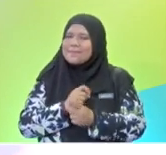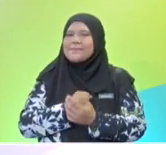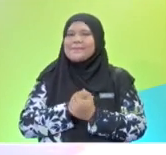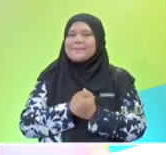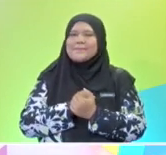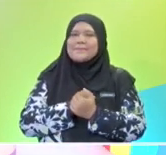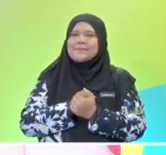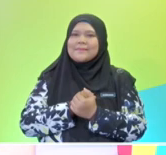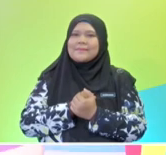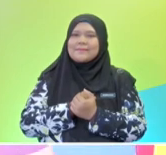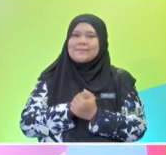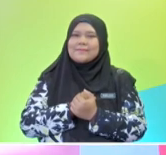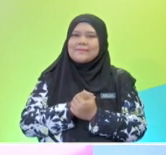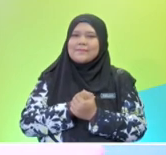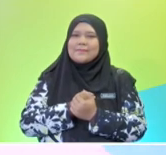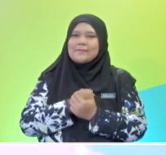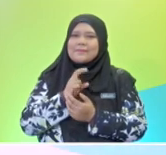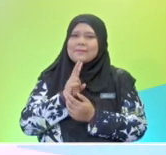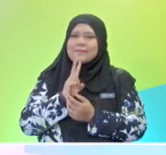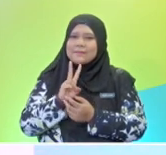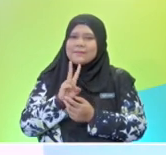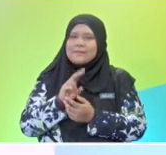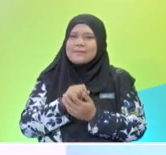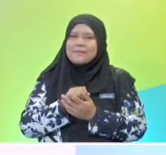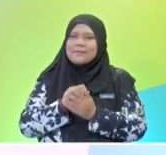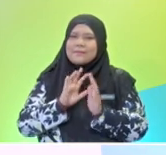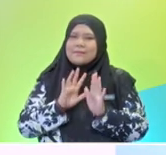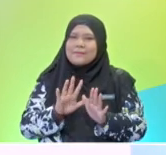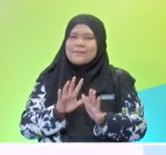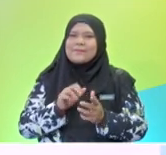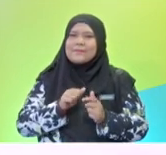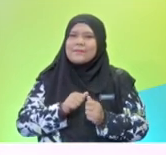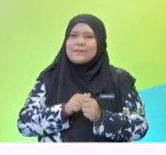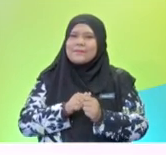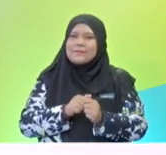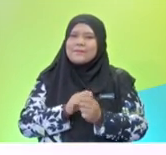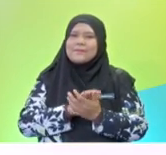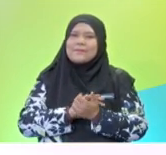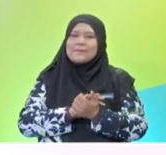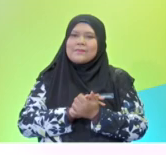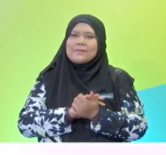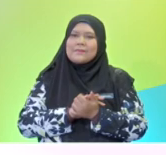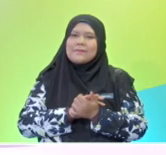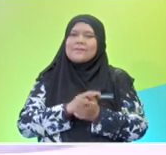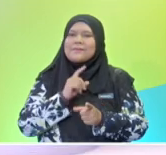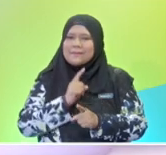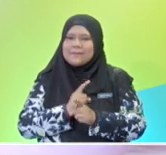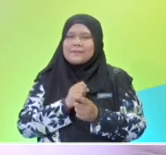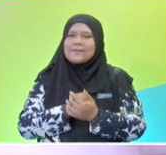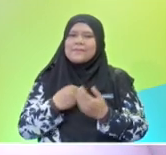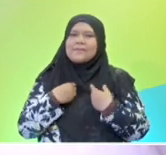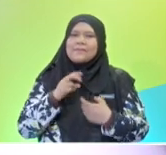betul. Cikgu, saya ingat satu lagi. Cikgu kata bertolak ansur. Ya, yeah, okay. Betul lah answer. Kalau betul. Answer. Jadi